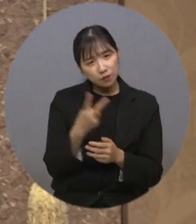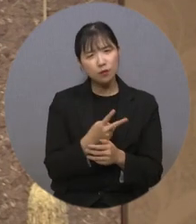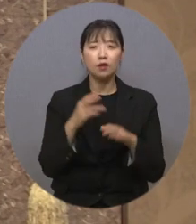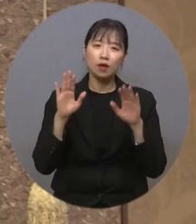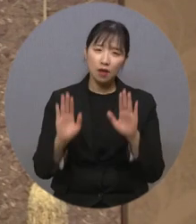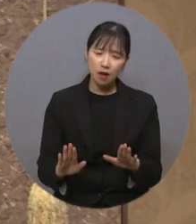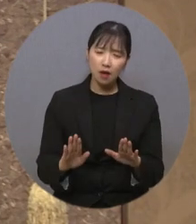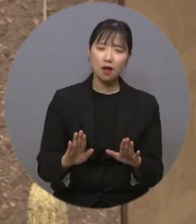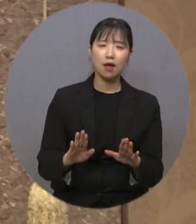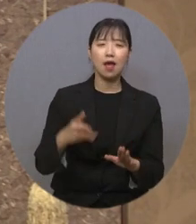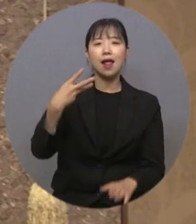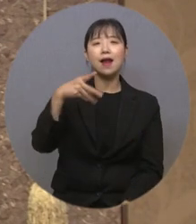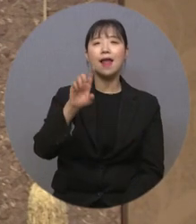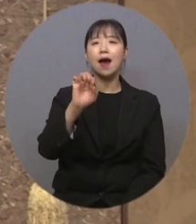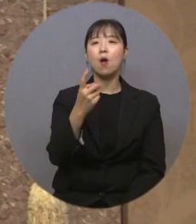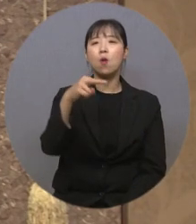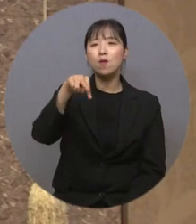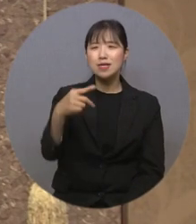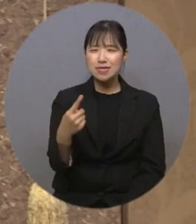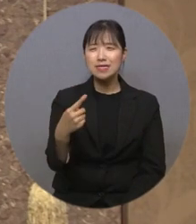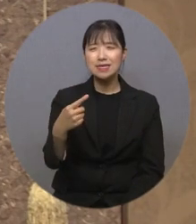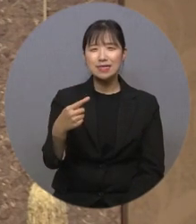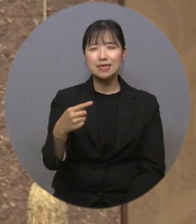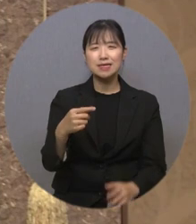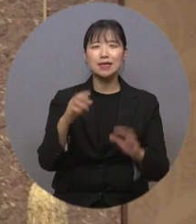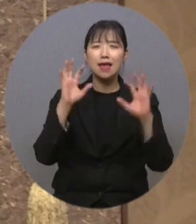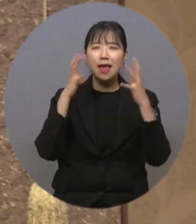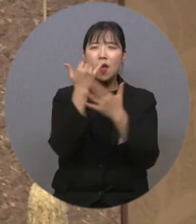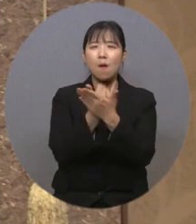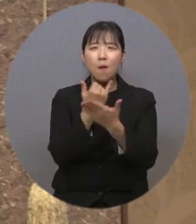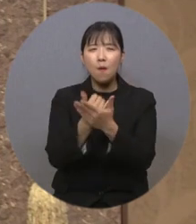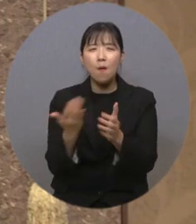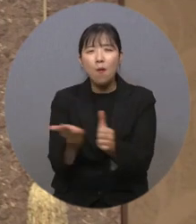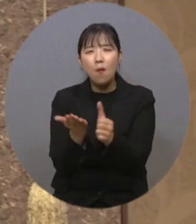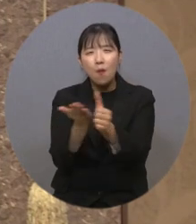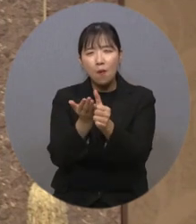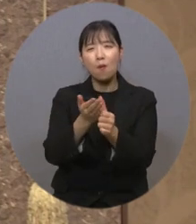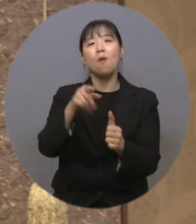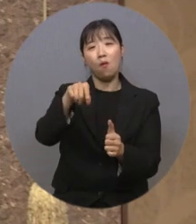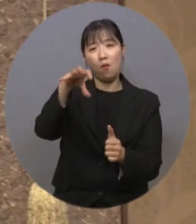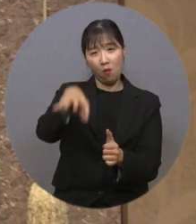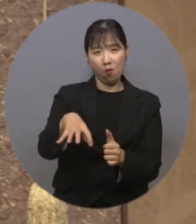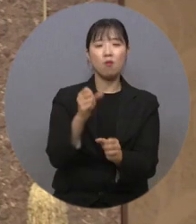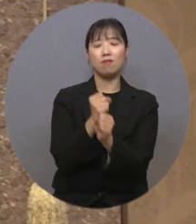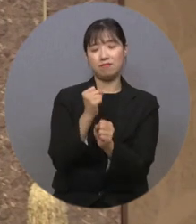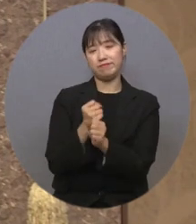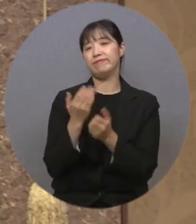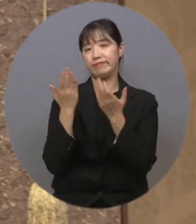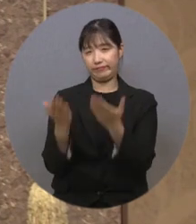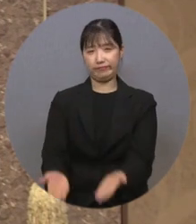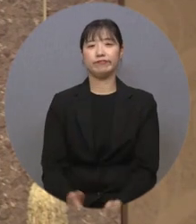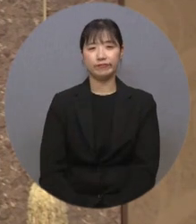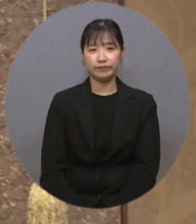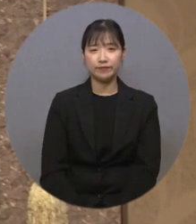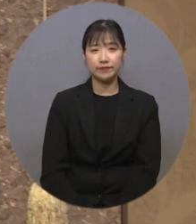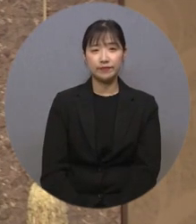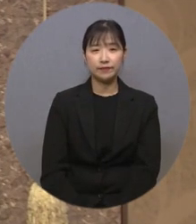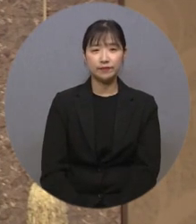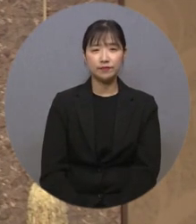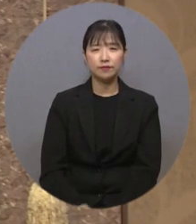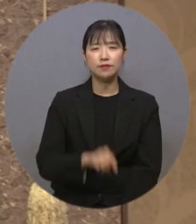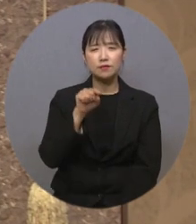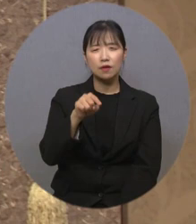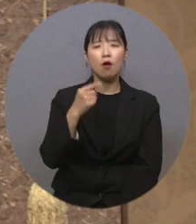저희들이 라오스에 있는 보육원 있지 않습니까? 예. 고아원까지 만들어준 적이 있어요. 아. 이러한